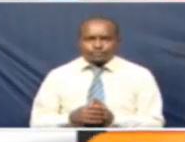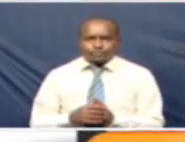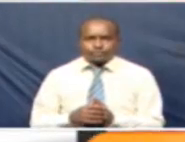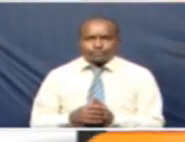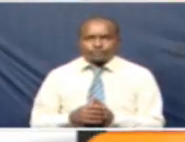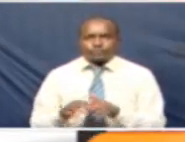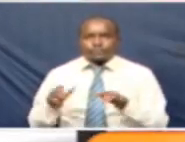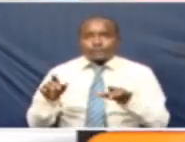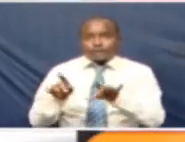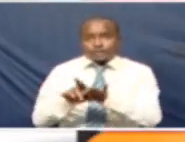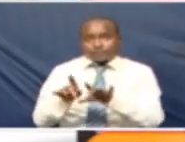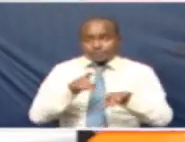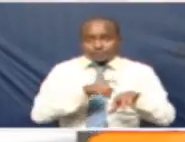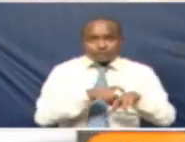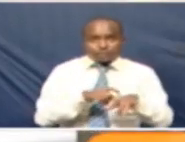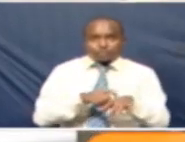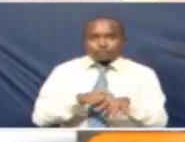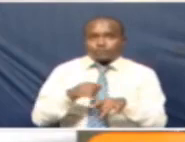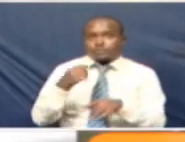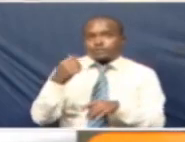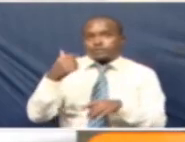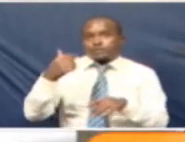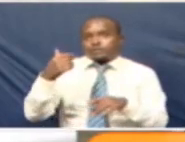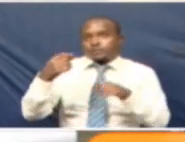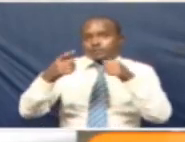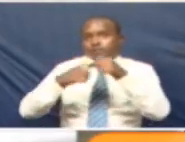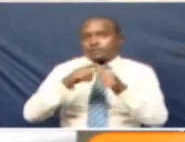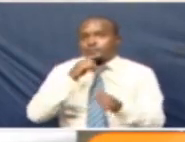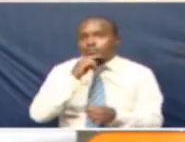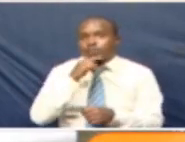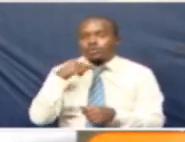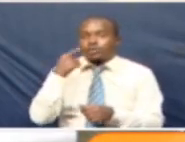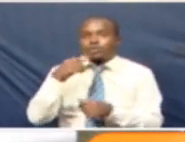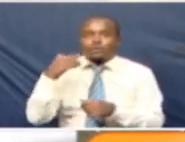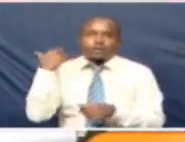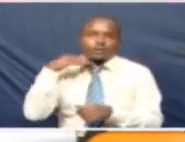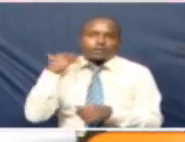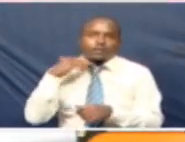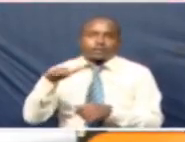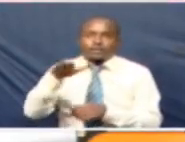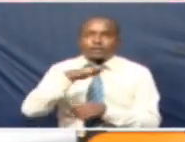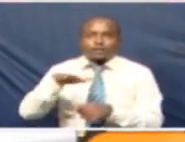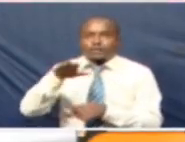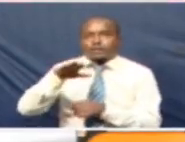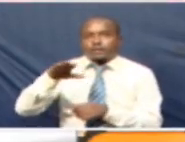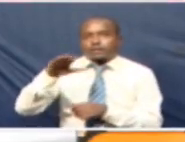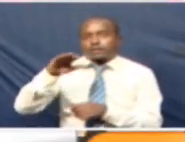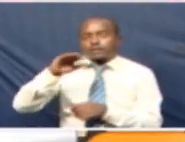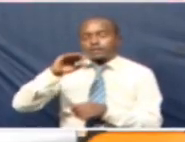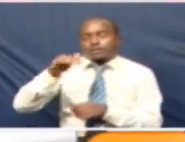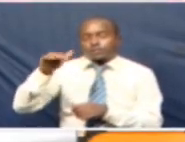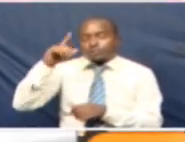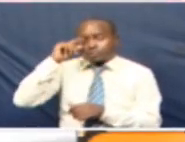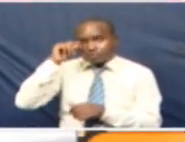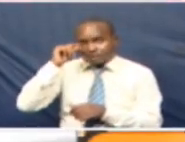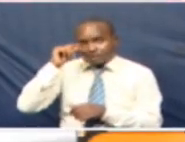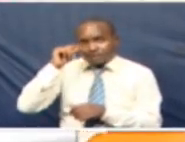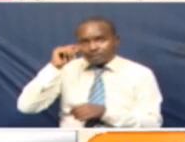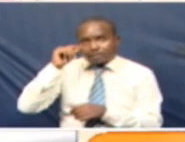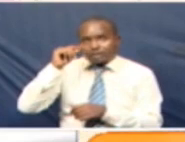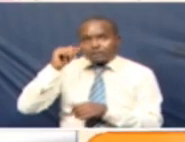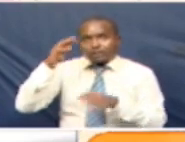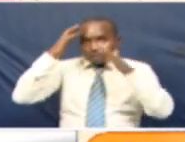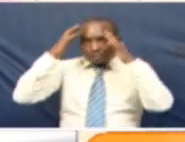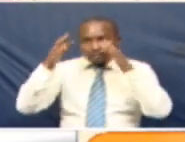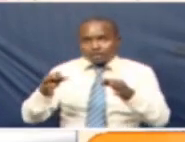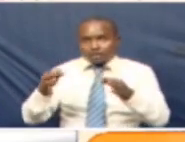Huku haya ya kijiri, vijana sita waliokuwa wakijihusisha na uhalifu eneo la Likoni katika kaunti ya Mombasa, hatimaye wamechukua uamuzi